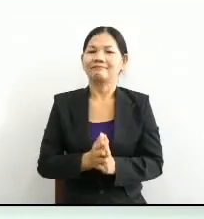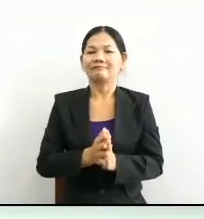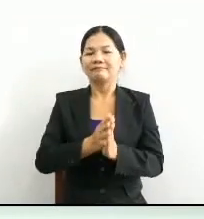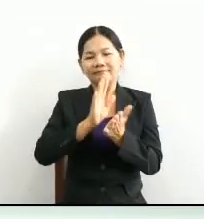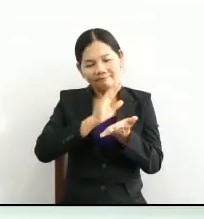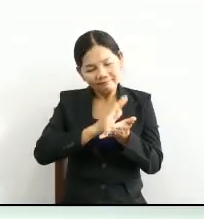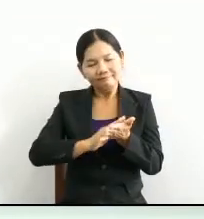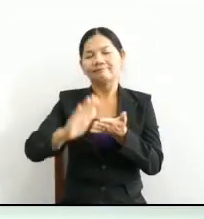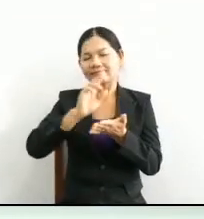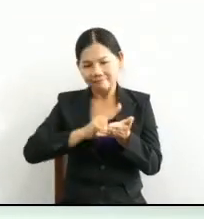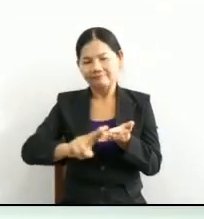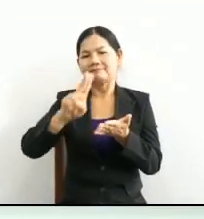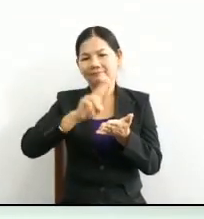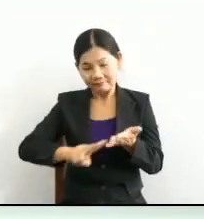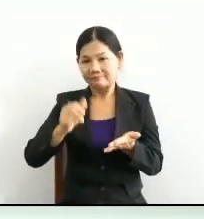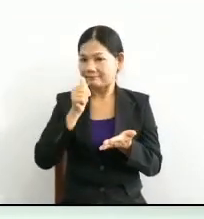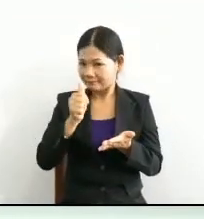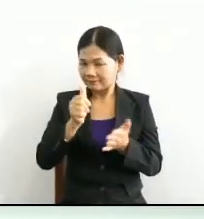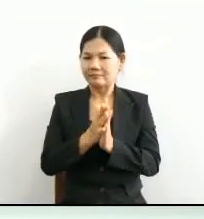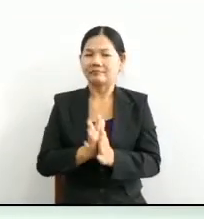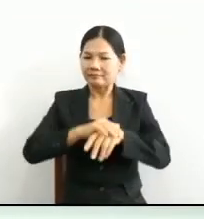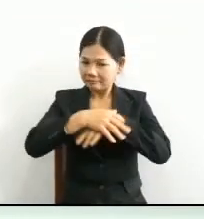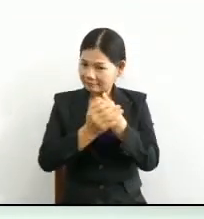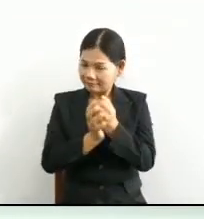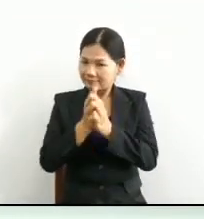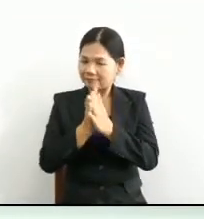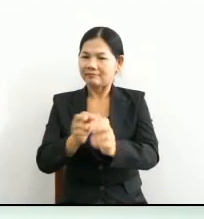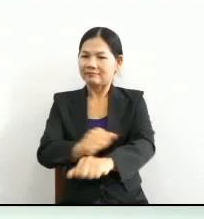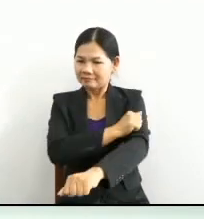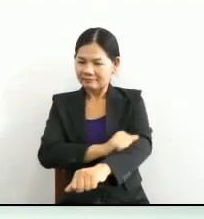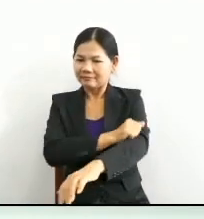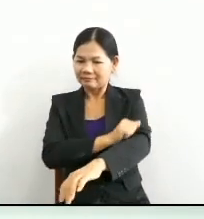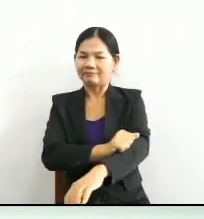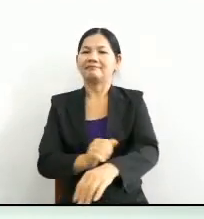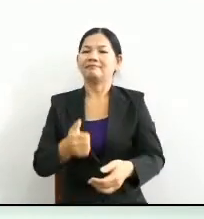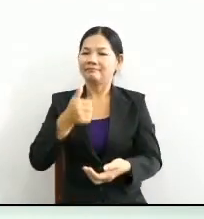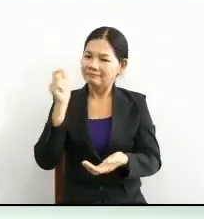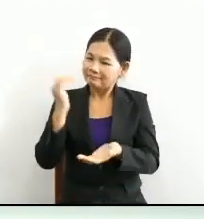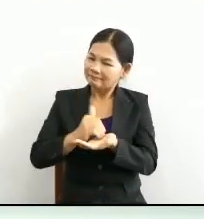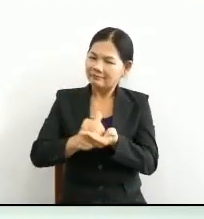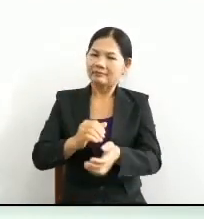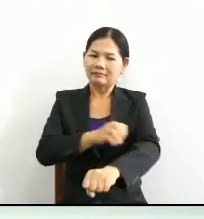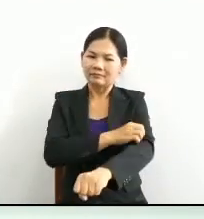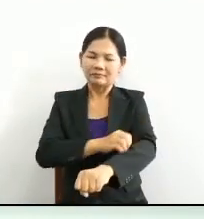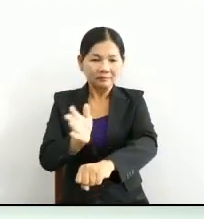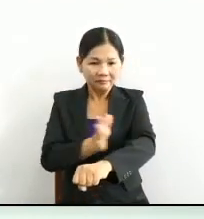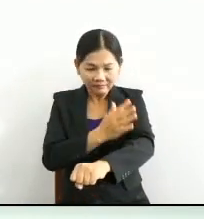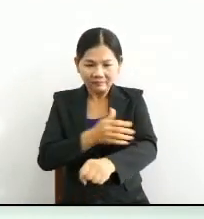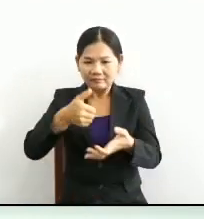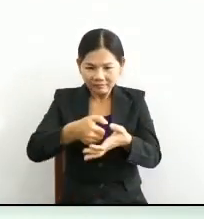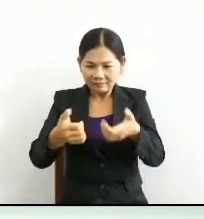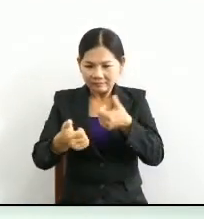nhà máy nữa con nè. Chị bà xe, con gặp lệnh liền đáy, nâng sập bố chị bà chàm. Chị mùi nào có, rất có